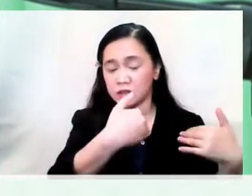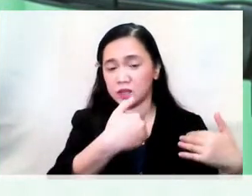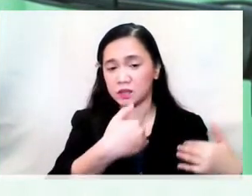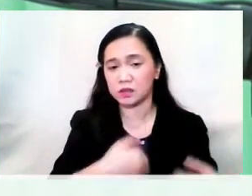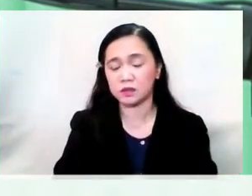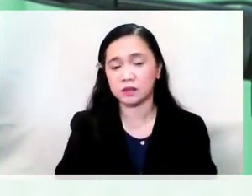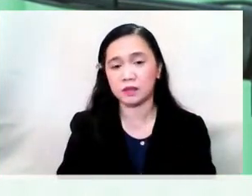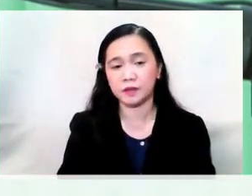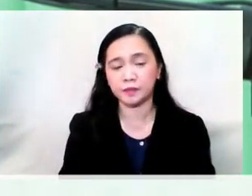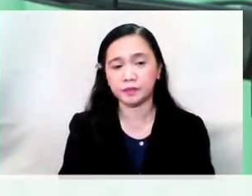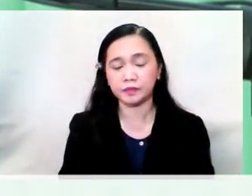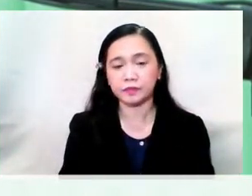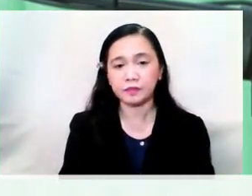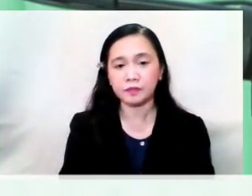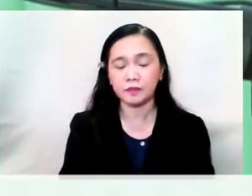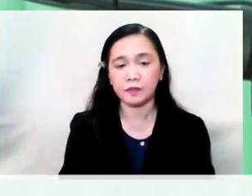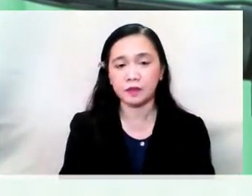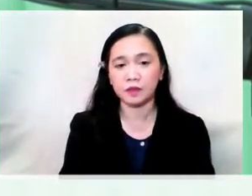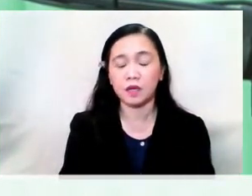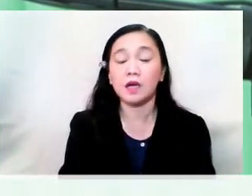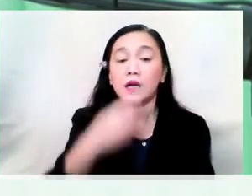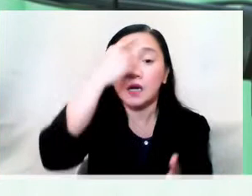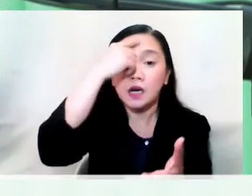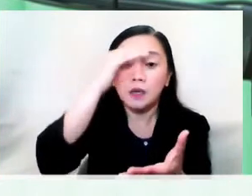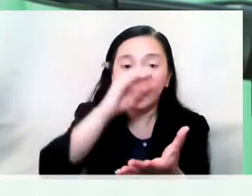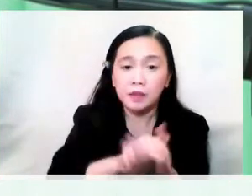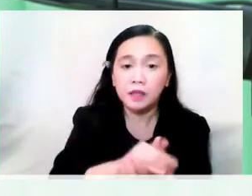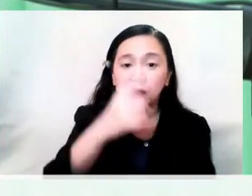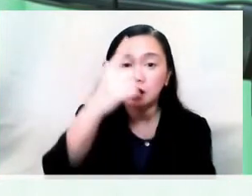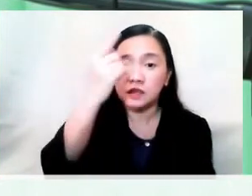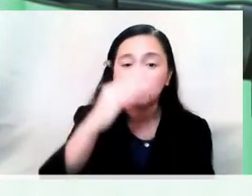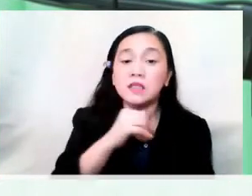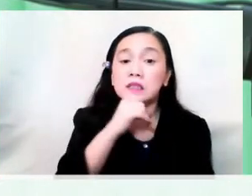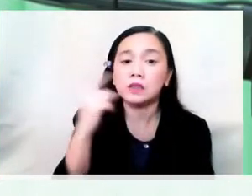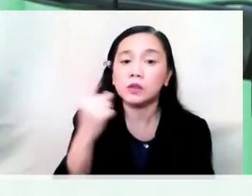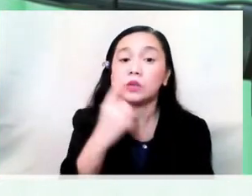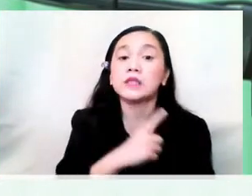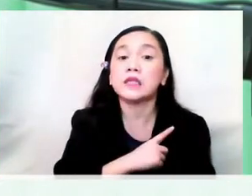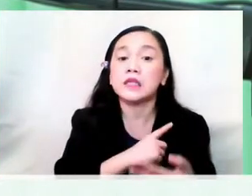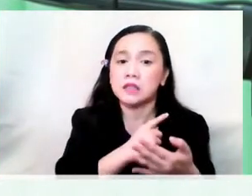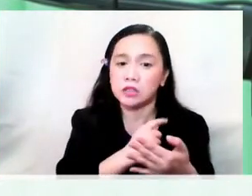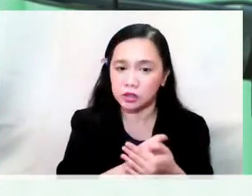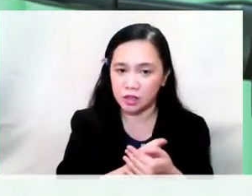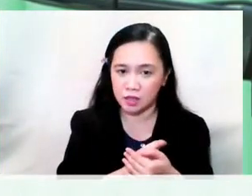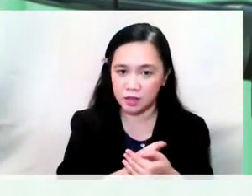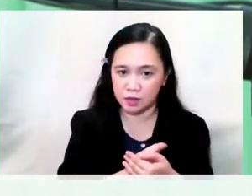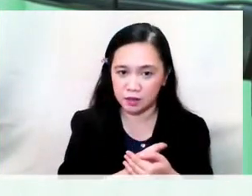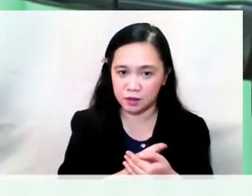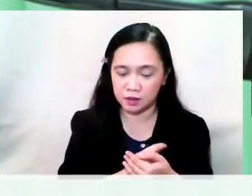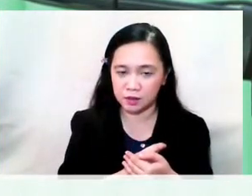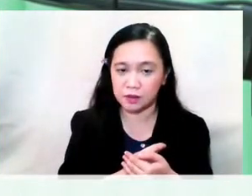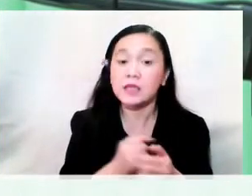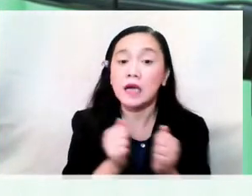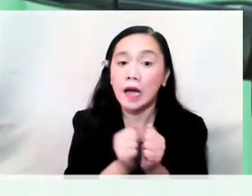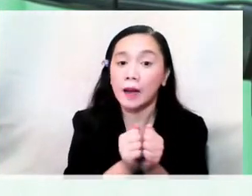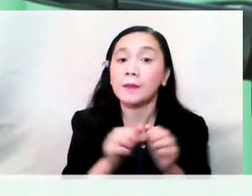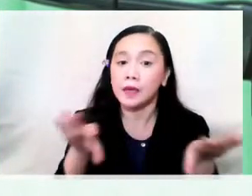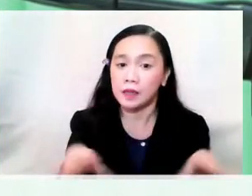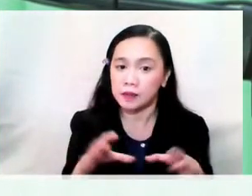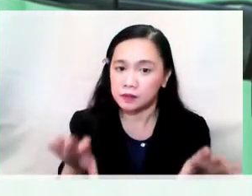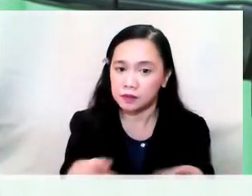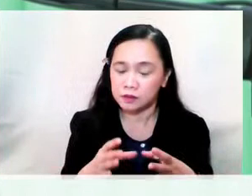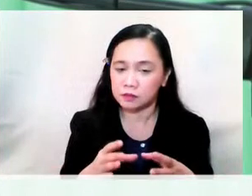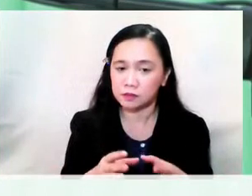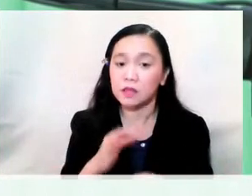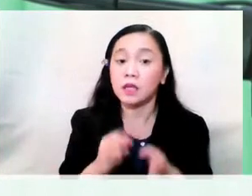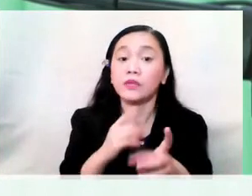Ang paniniwala sa Diyos ay hindi lang tiwala, ito rin ay gawa. Kung talagang